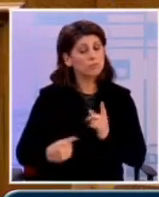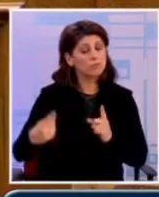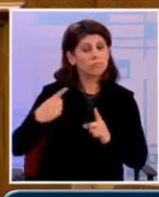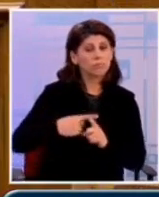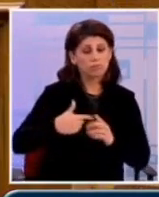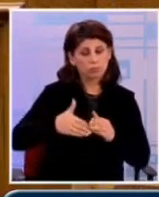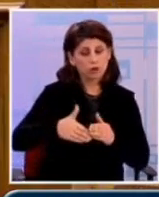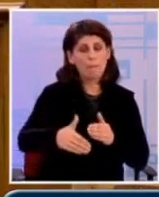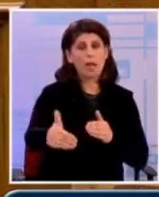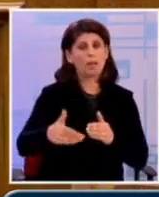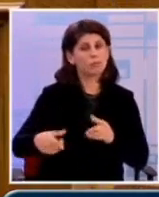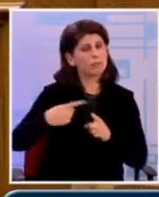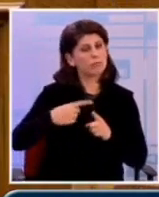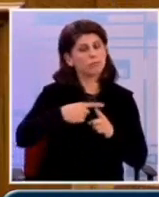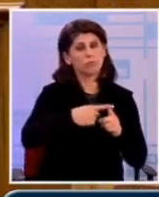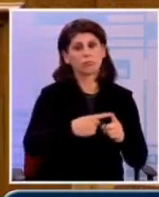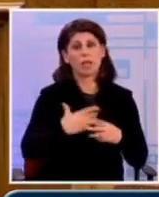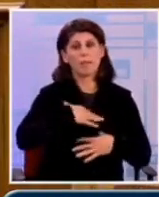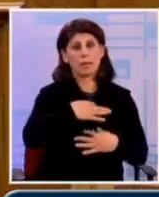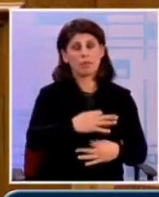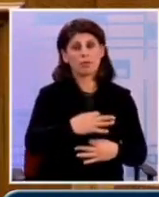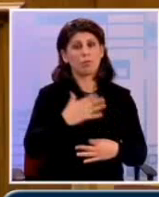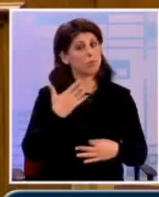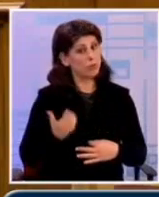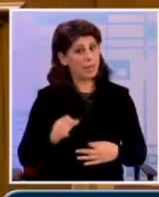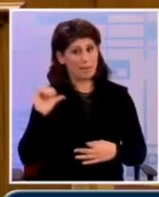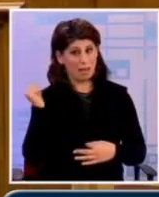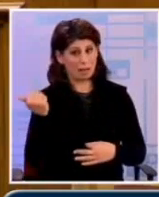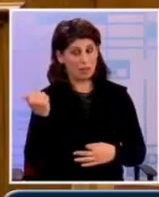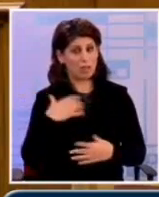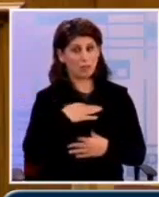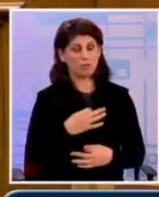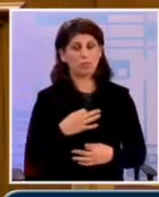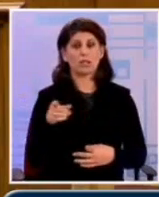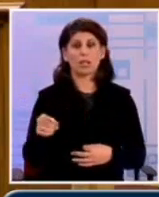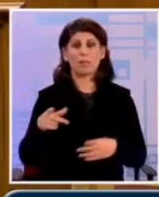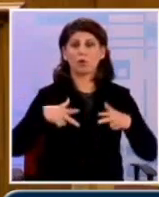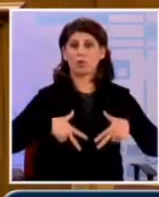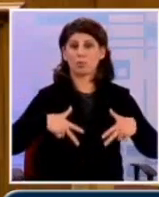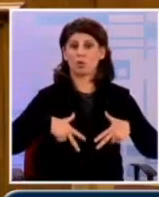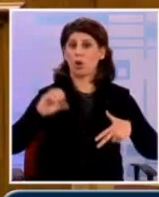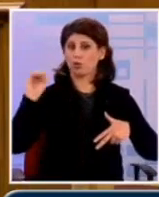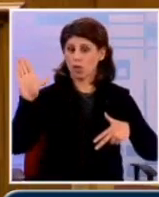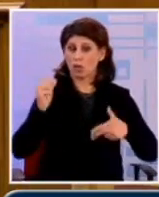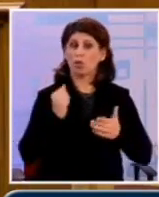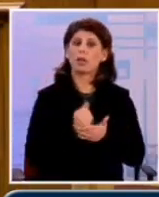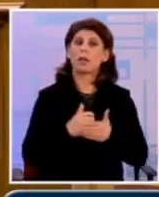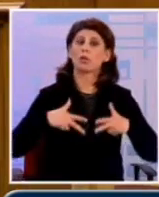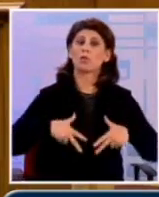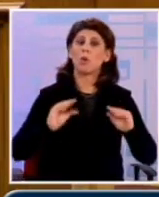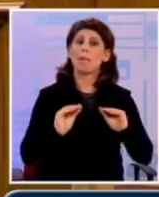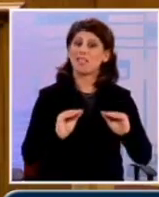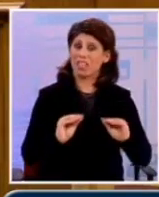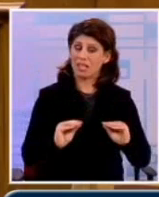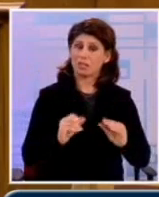στο άμεσο μέλλον και με εκπροσώπους που είχαμε και χθες, και από το Υπουργείο Εξωτερικών και από το Υπουργείο